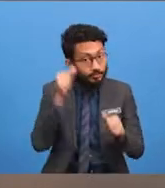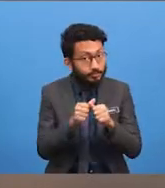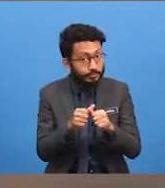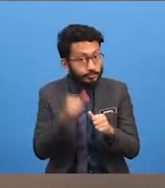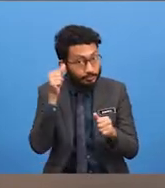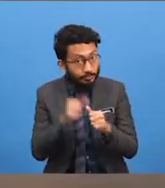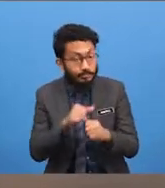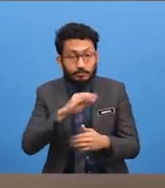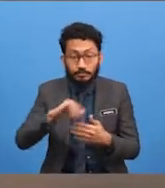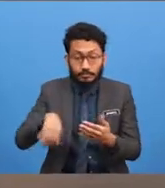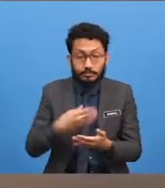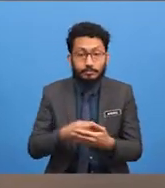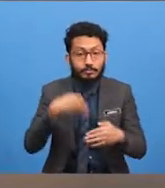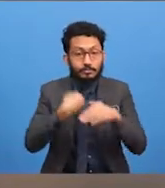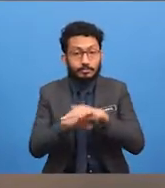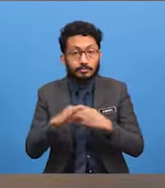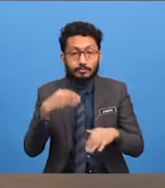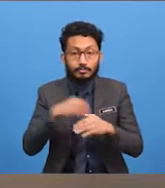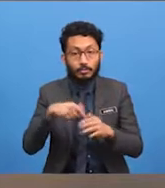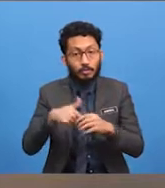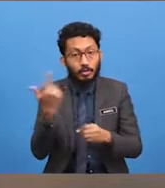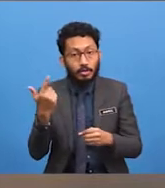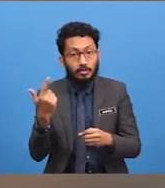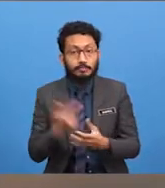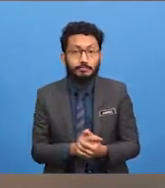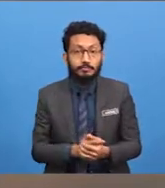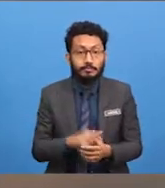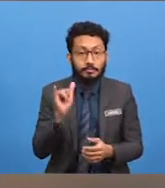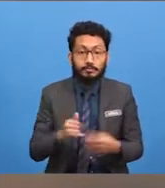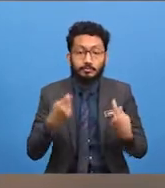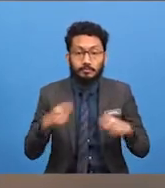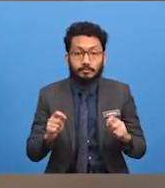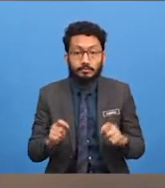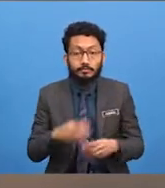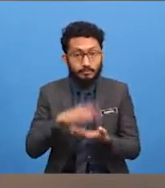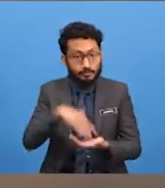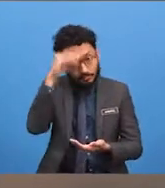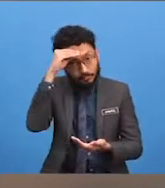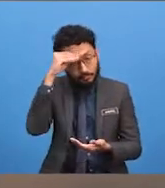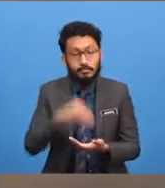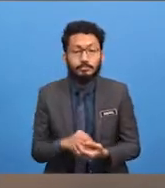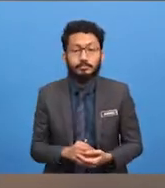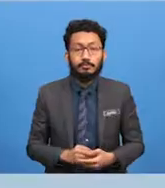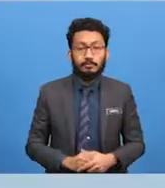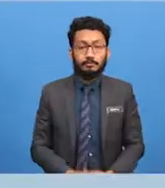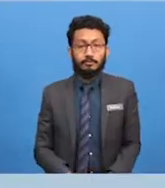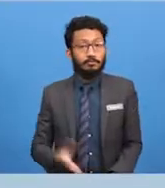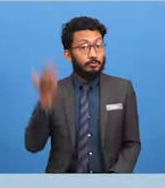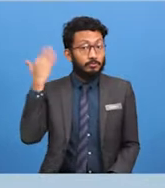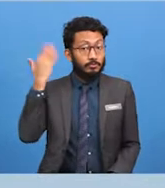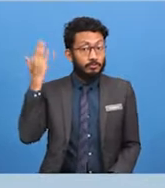persekitaran dalaman dan persekitaran luaran organisasi yang telah dipelajari pada semester 1 yang lepas?